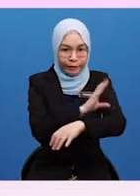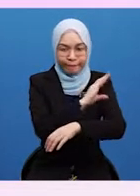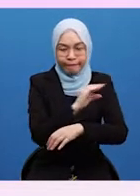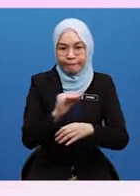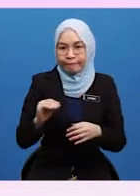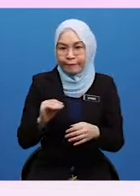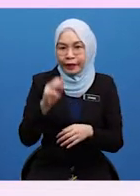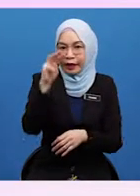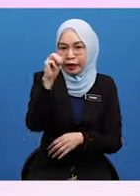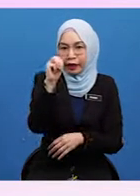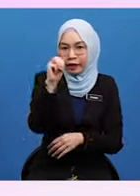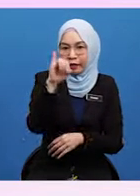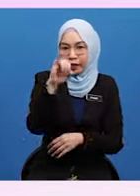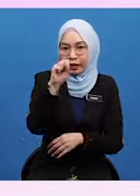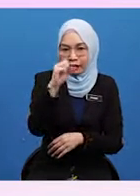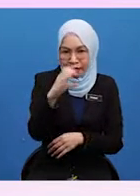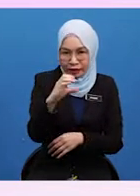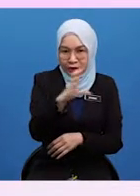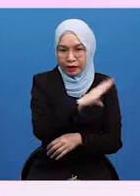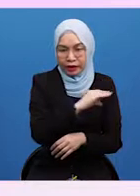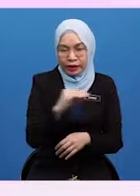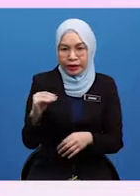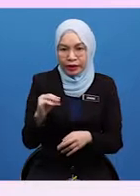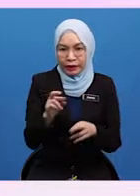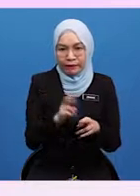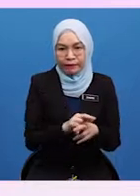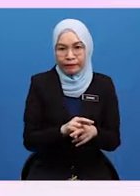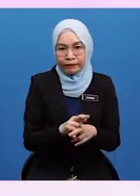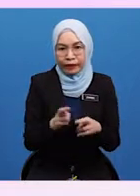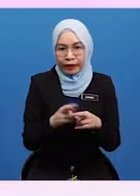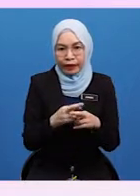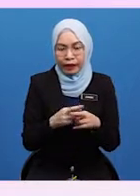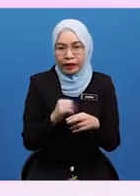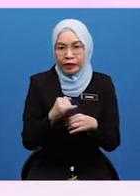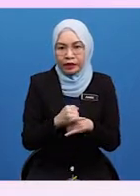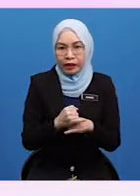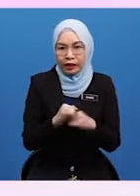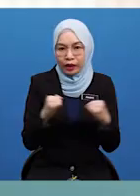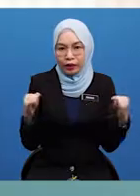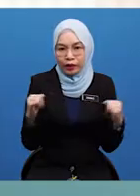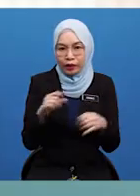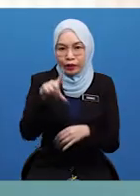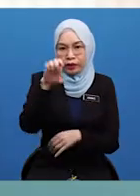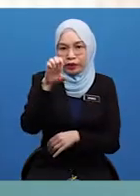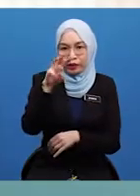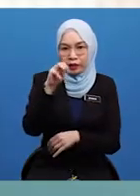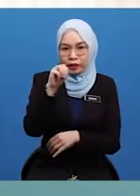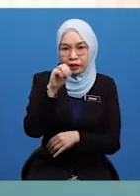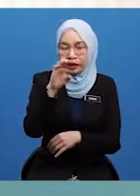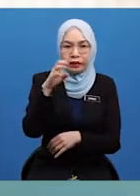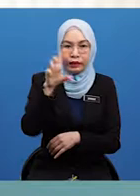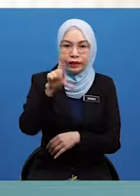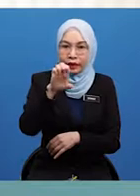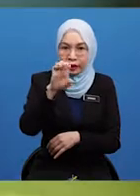terakhir adalah rangkaian jalur lebar berkelajuan tinggi murid-murid mesti